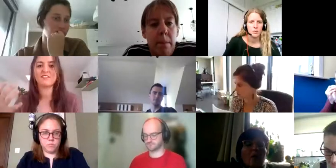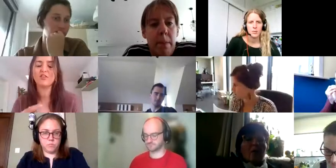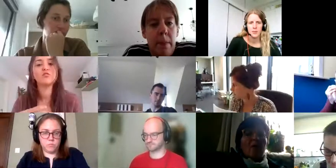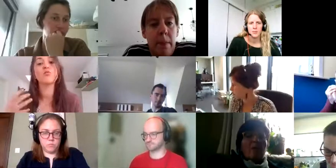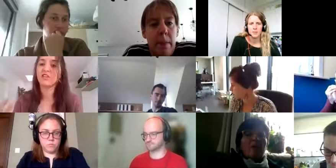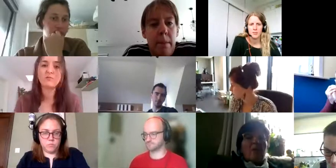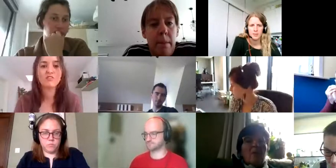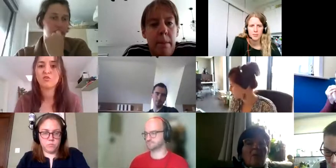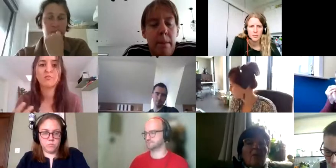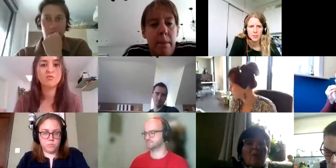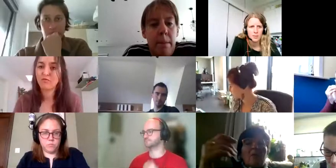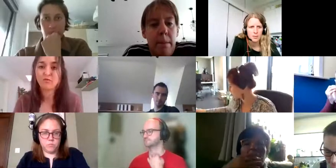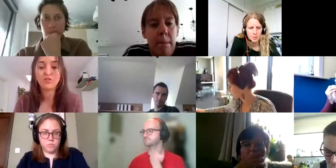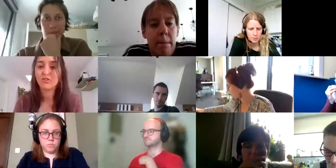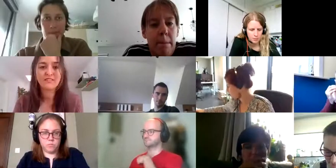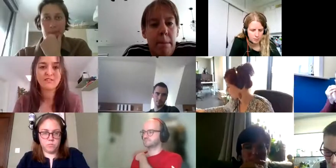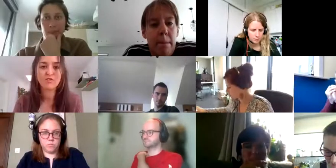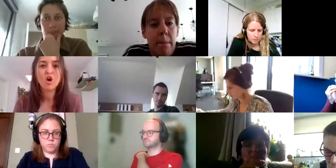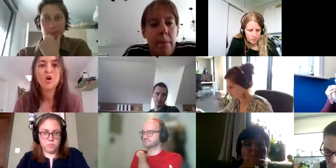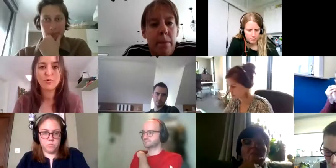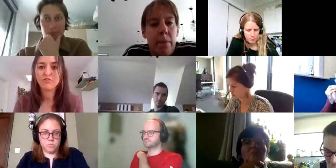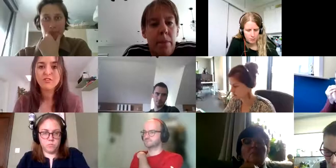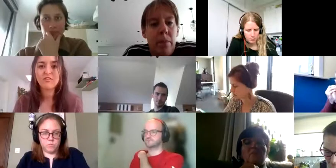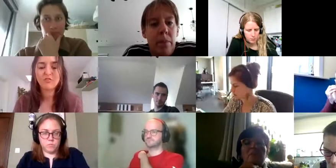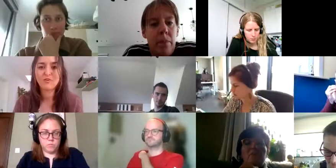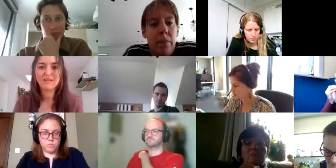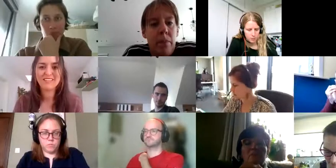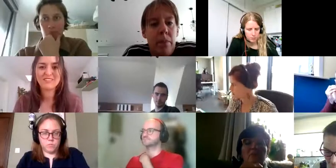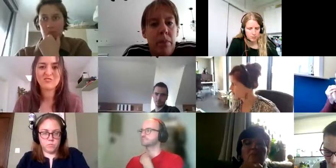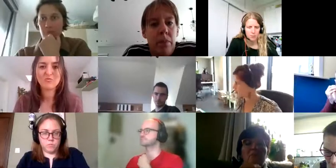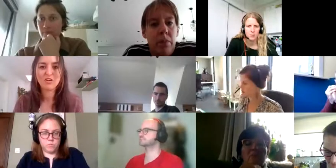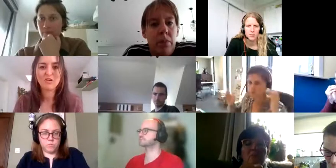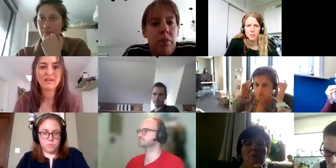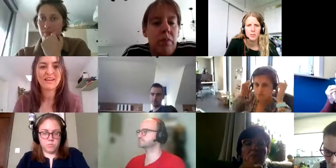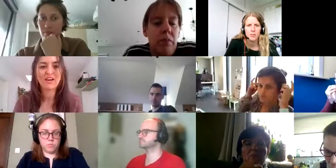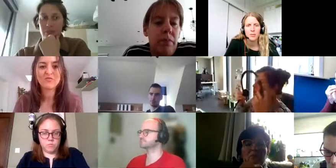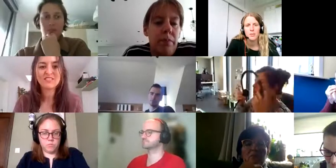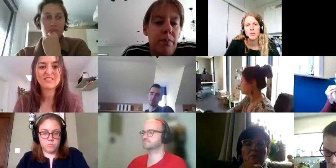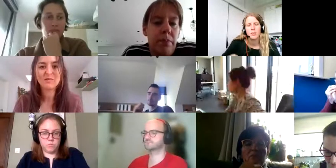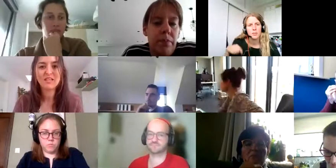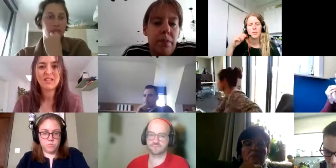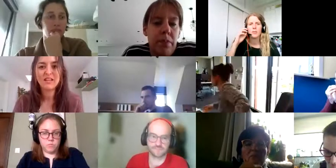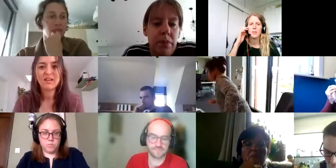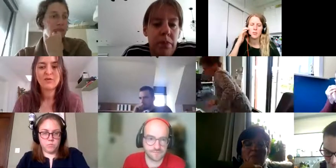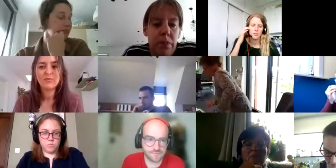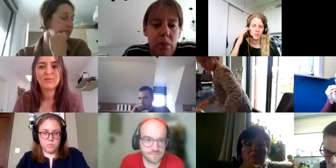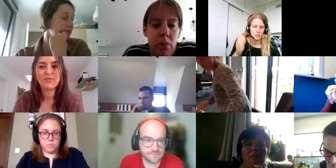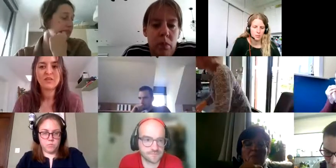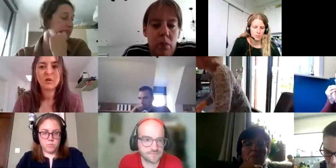en dat er dan een hoofdanimatorenploeg of een jeugddienst of zo puzzelt om die combinatie zo goed mogelijk op elkaar af te stemmen.